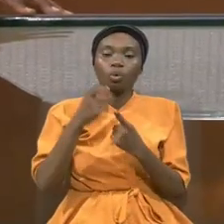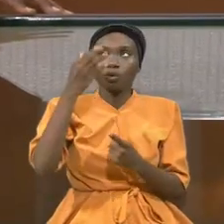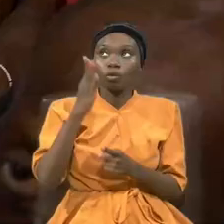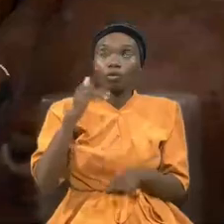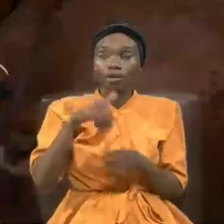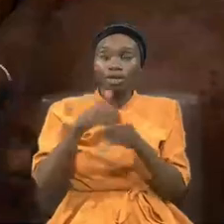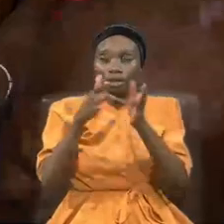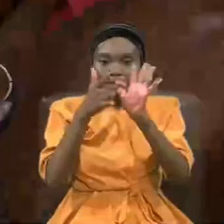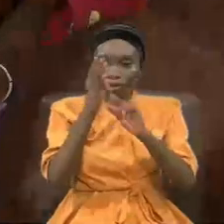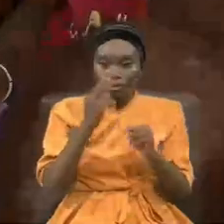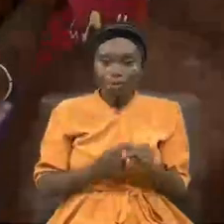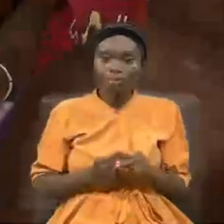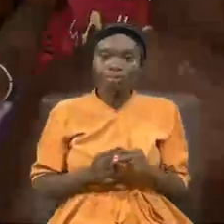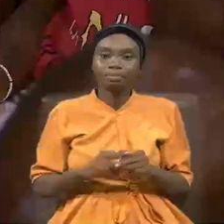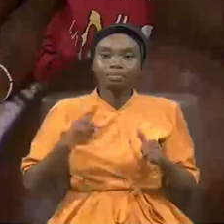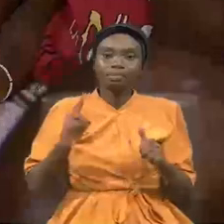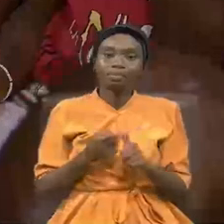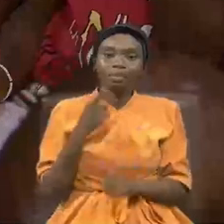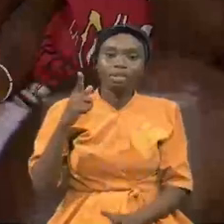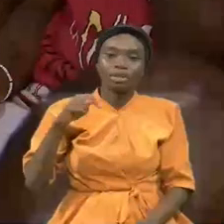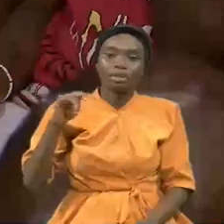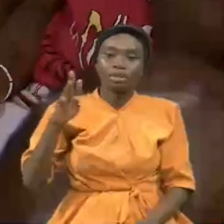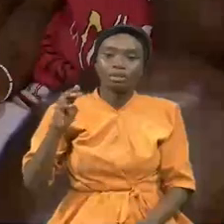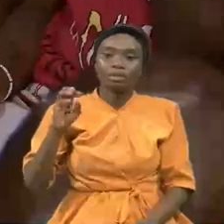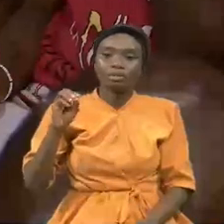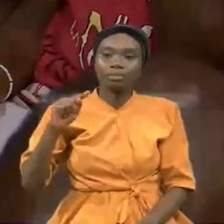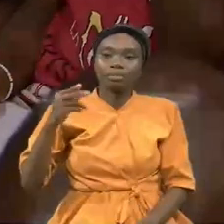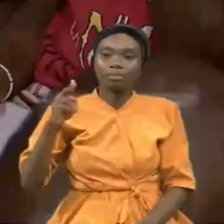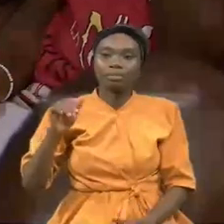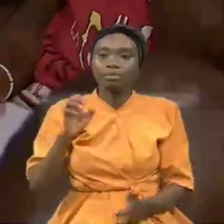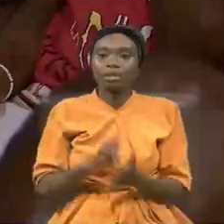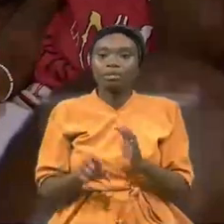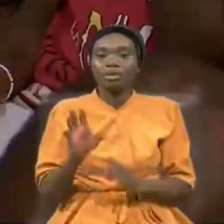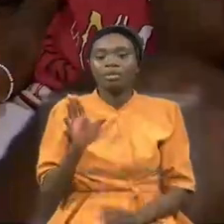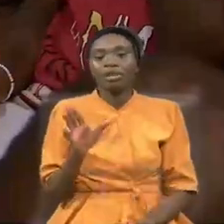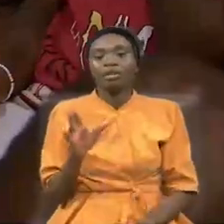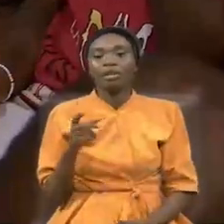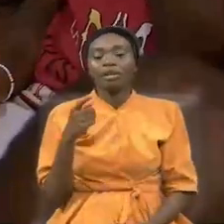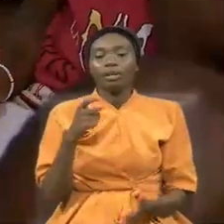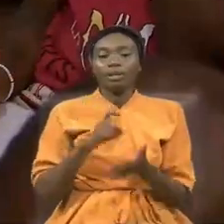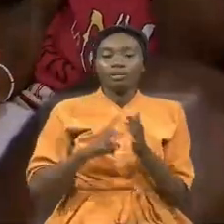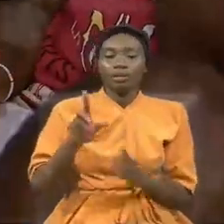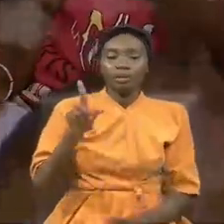de Dieu au nom de Jésus-Christ. 1 Timothée 5, 20.